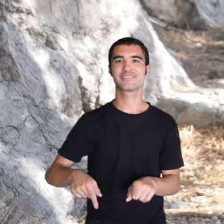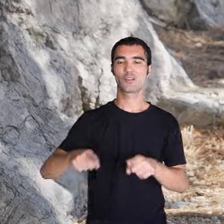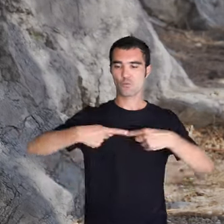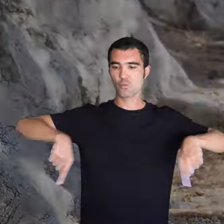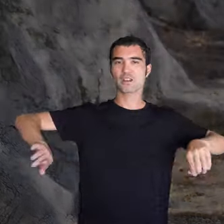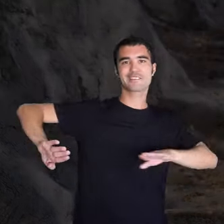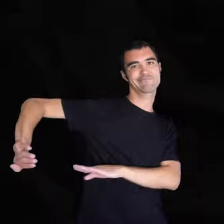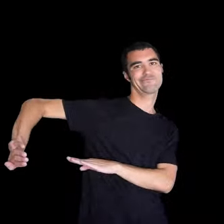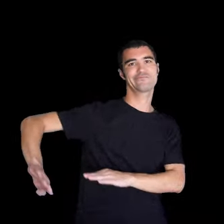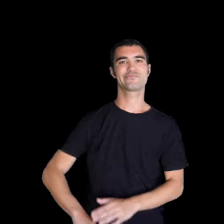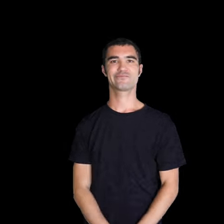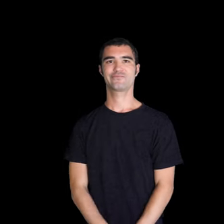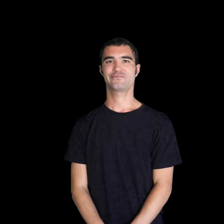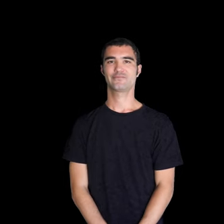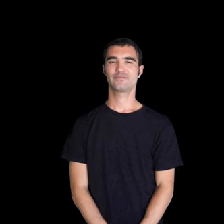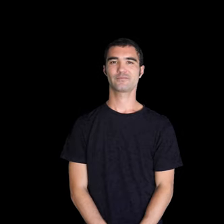d'esport.